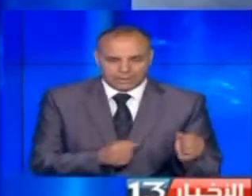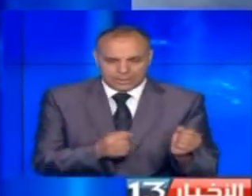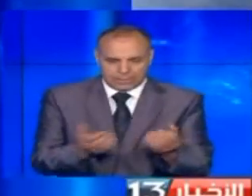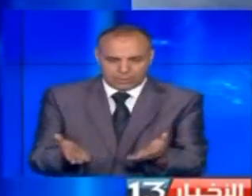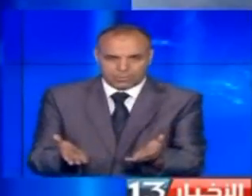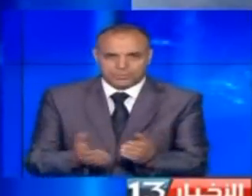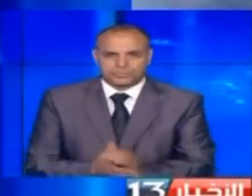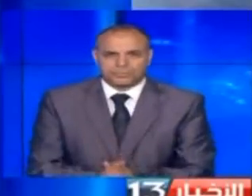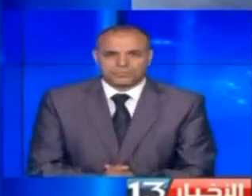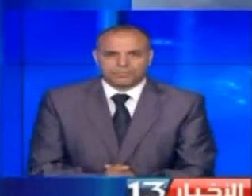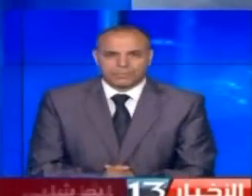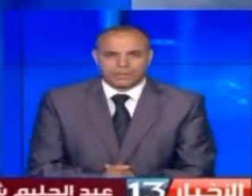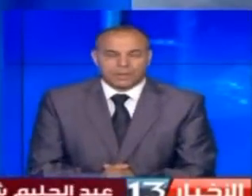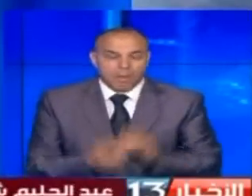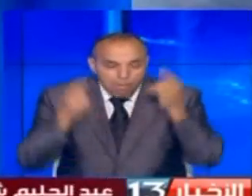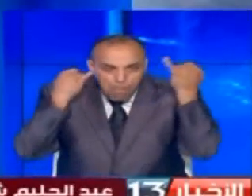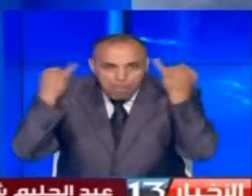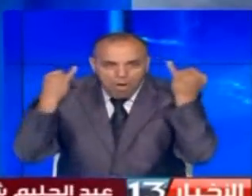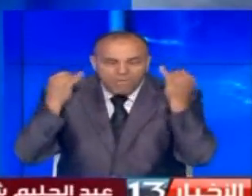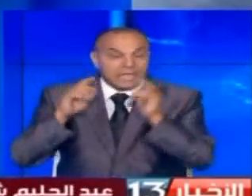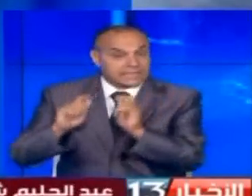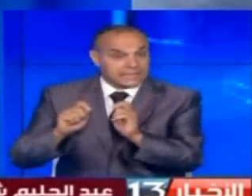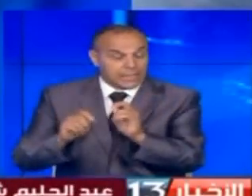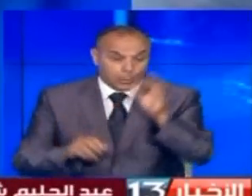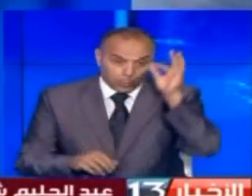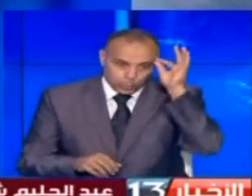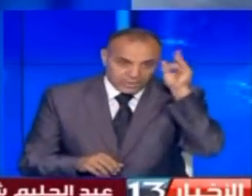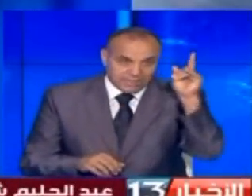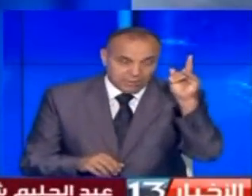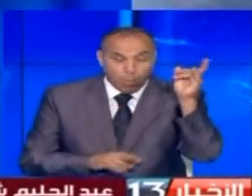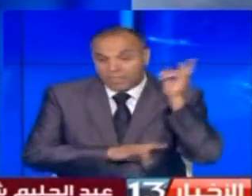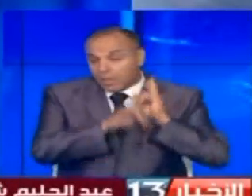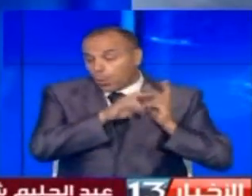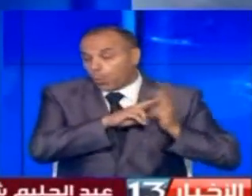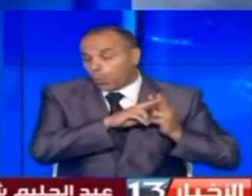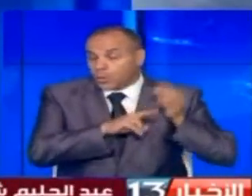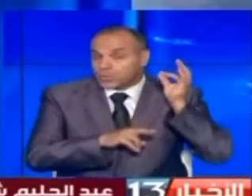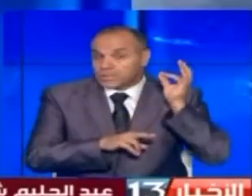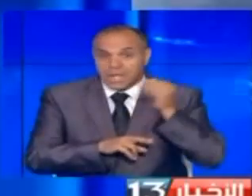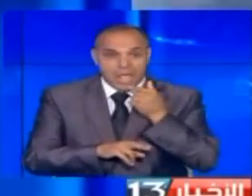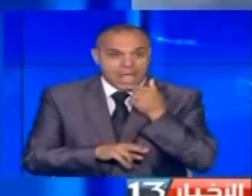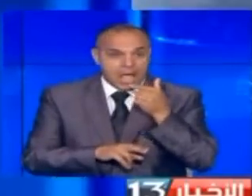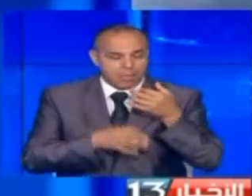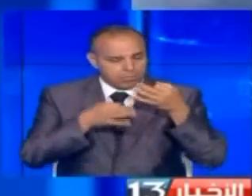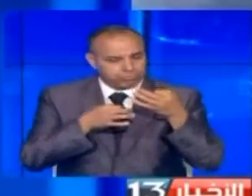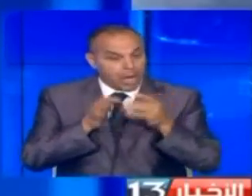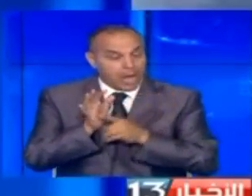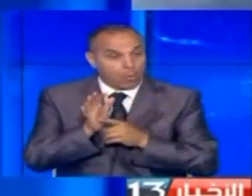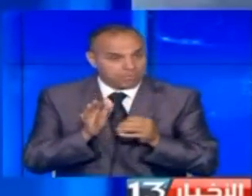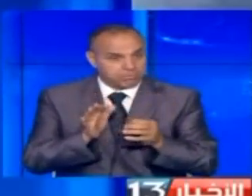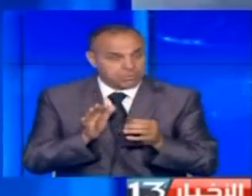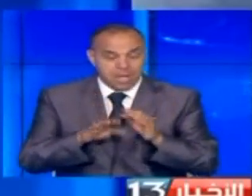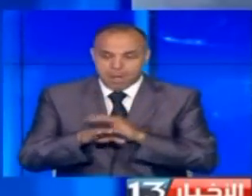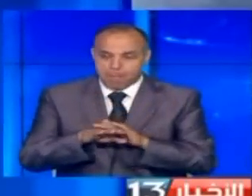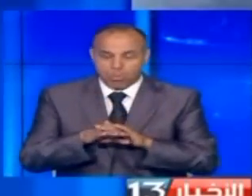أهلا بكم. رصانة المواقف الدبلوماسية التونسية وتاريخها العريق وضوابطها القارة كانت